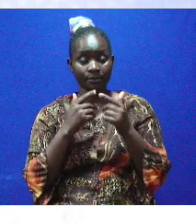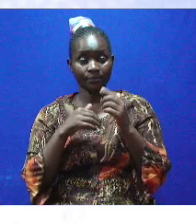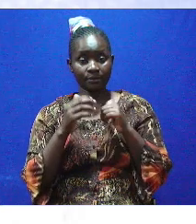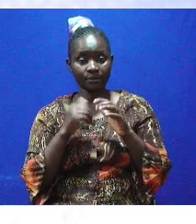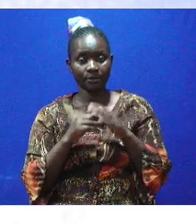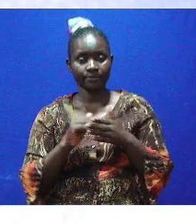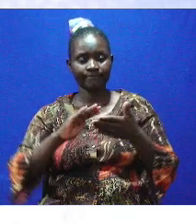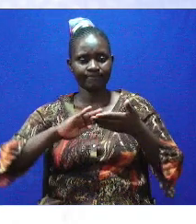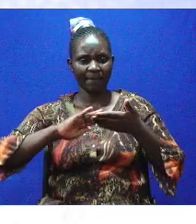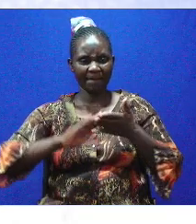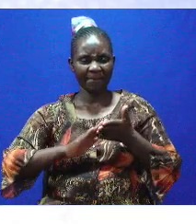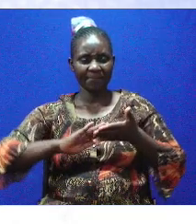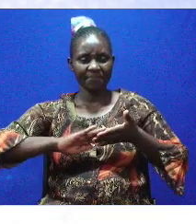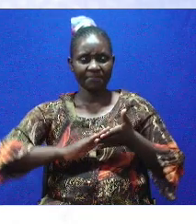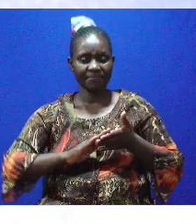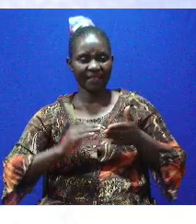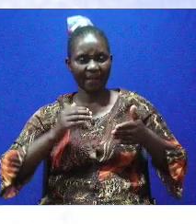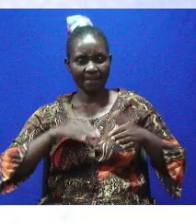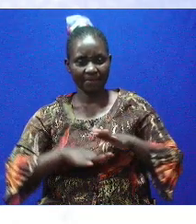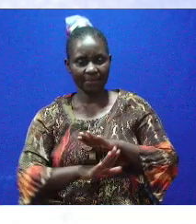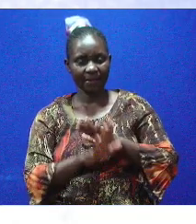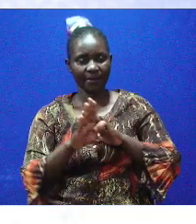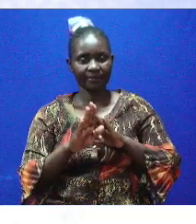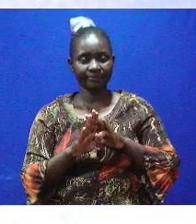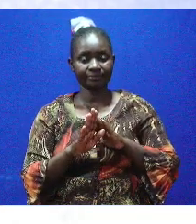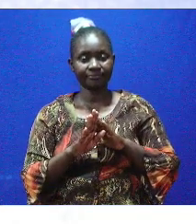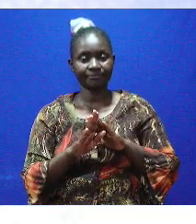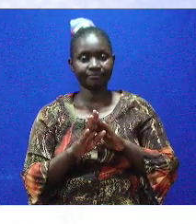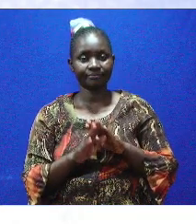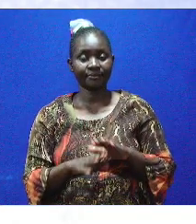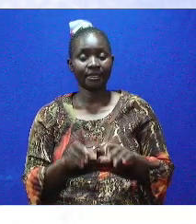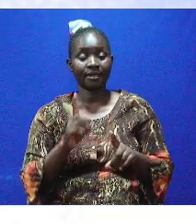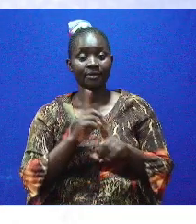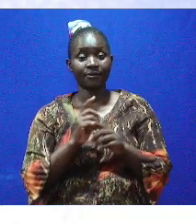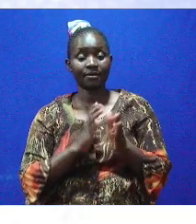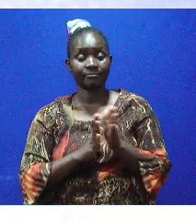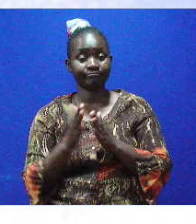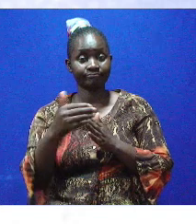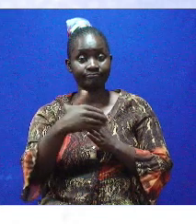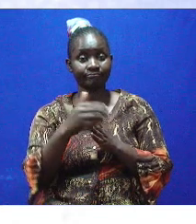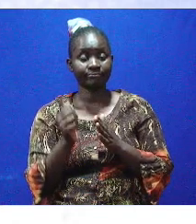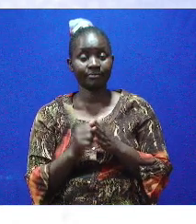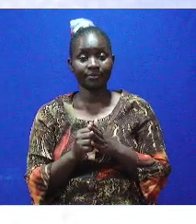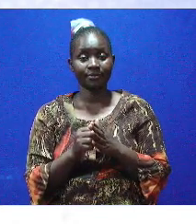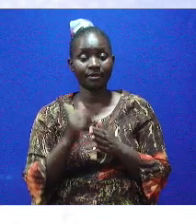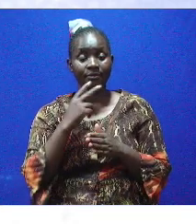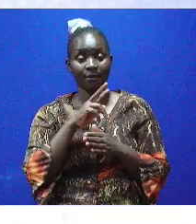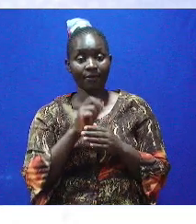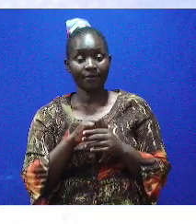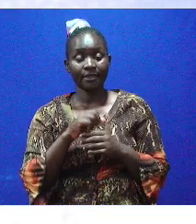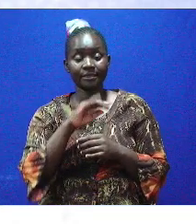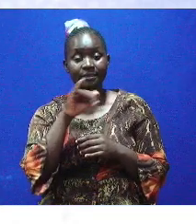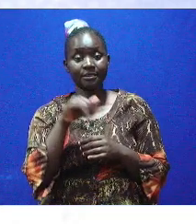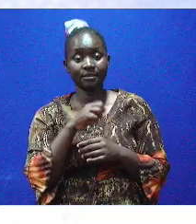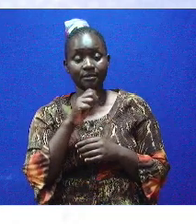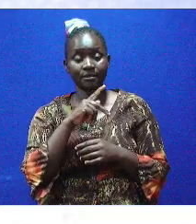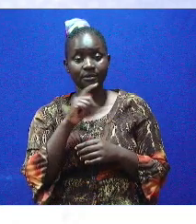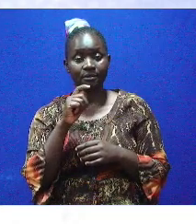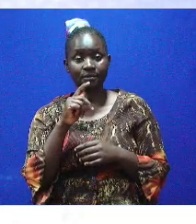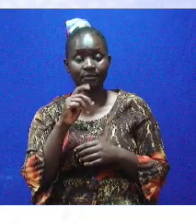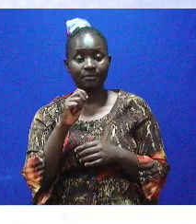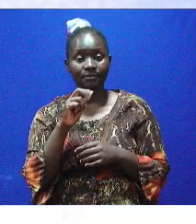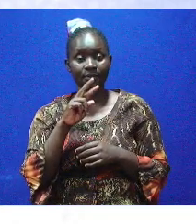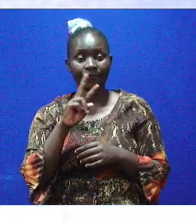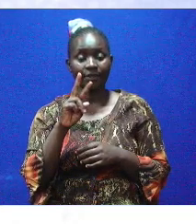etuera nyaro. Ekero kilibono ate makweta e gari yende ya kikire asa nseme nseme ya Jokvila. Ame nyukuna nseme Jokvila ni kubarate